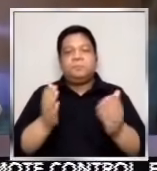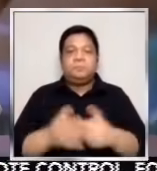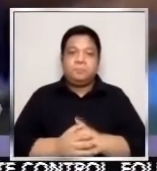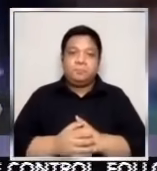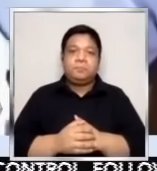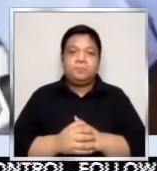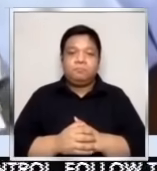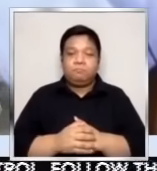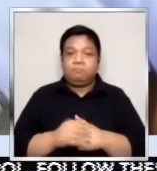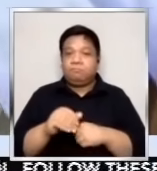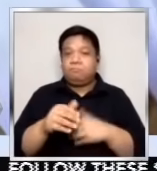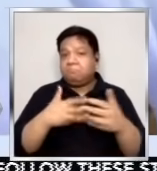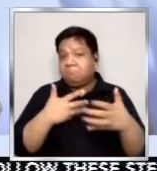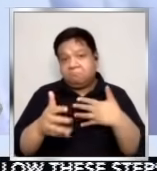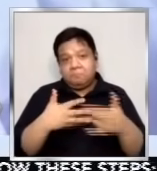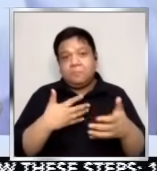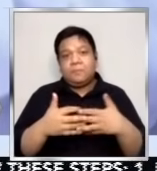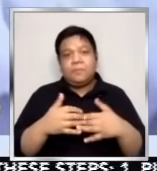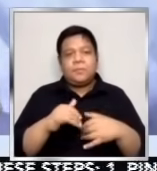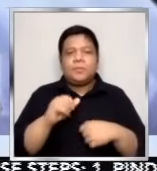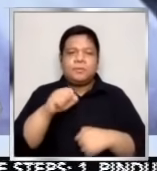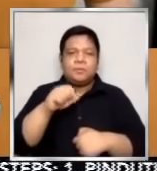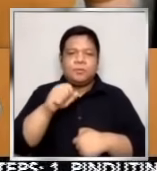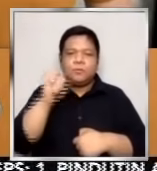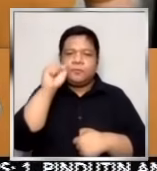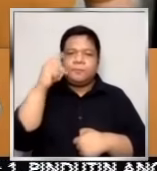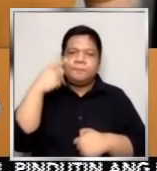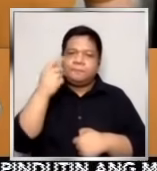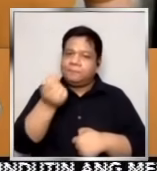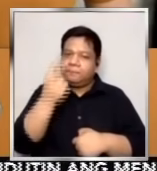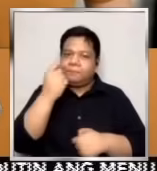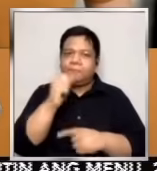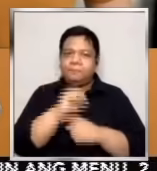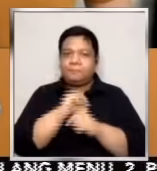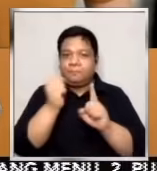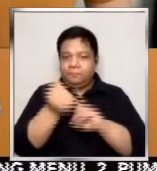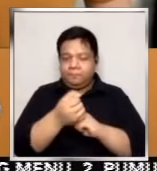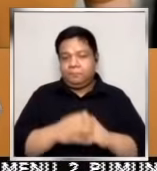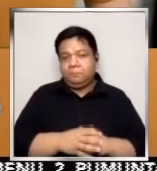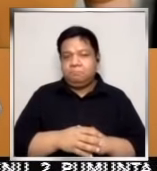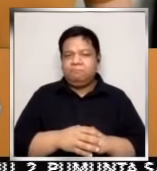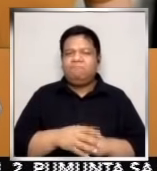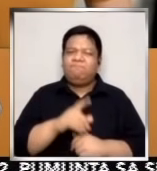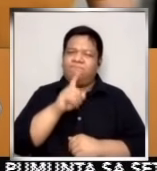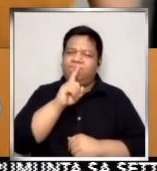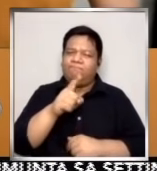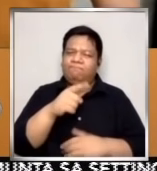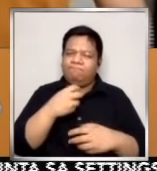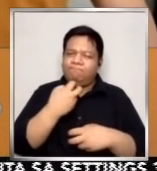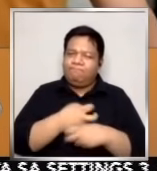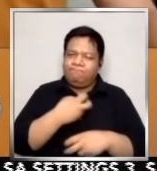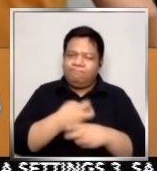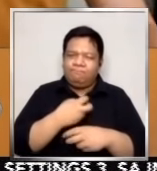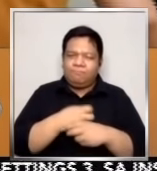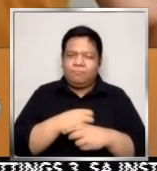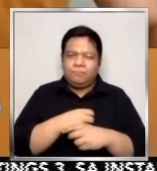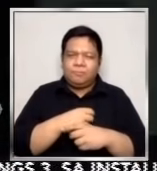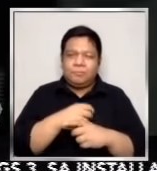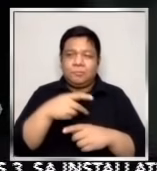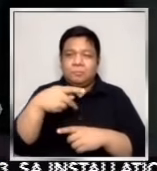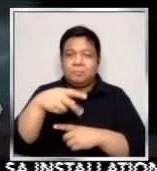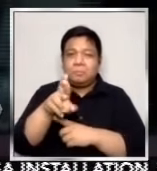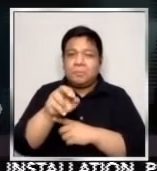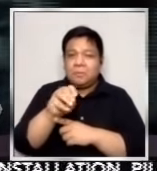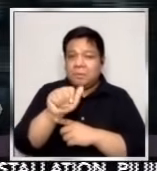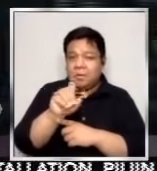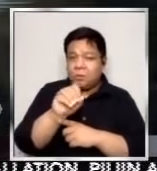Gayunpaman, inuunawa ni Sofia ang sitwasyon. Ang hirap naman po talaga niya i-imagine na prima donnas, tas wala po yung isa. Ba't